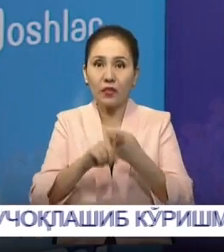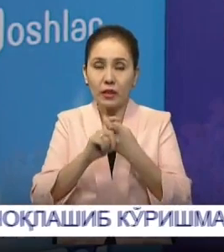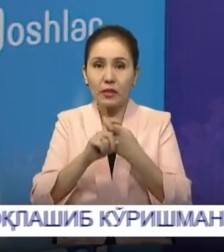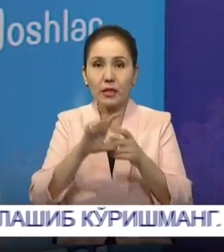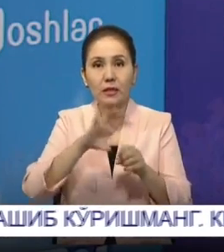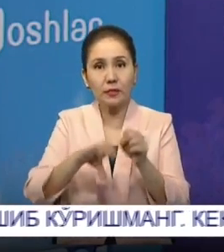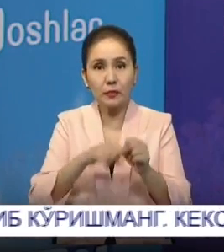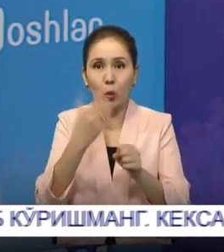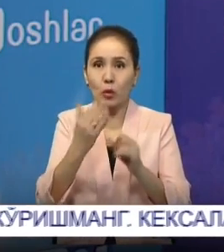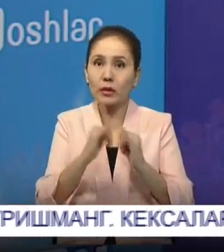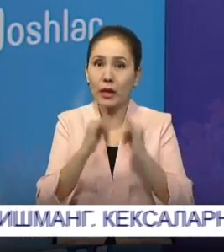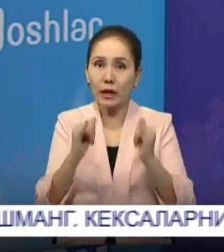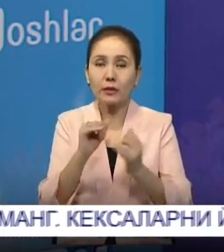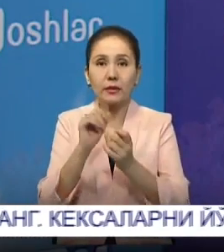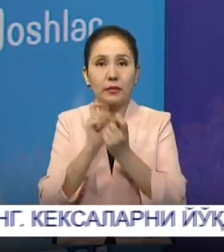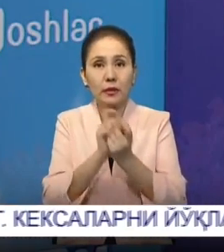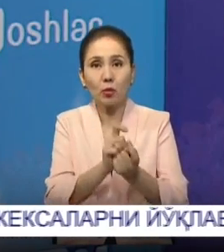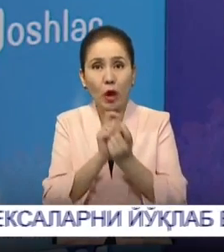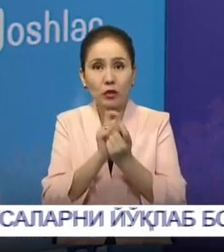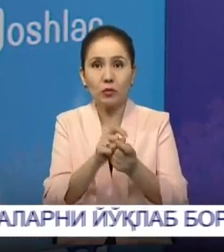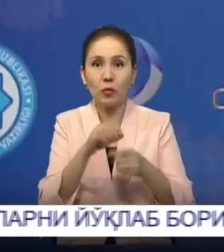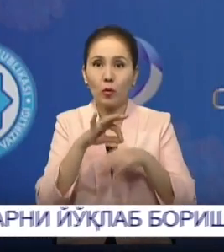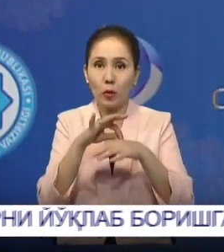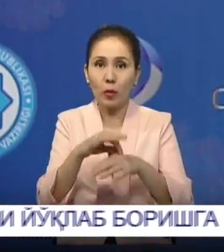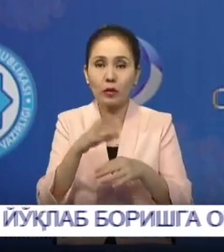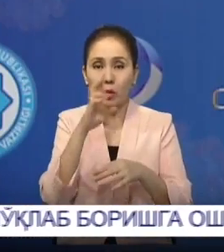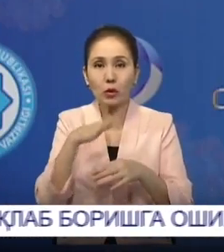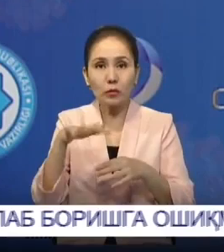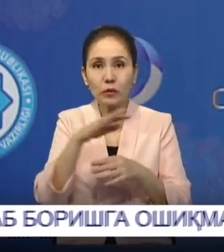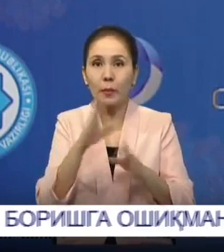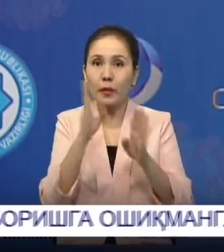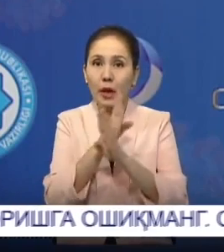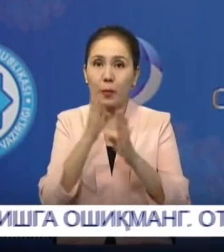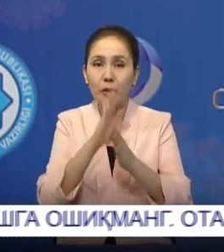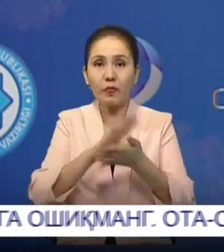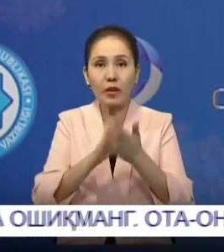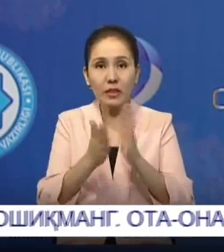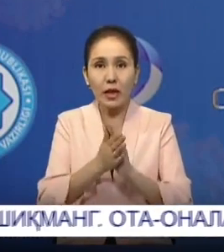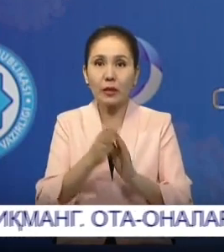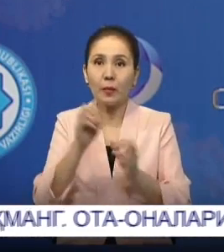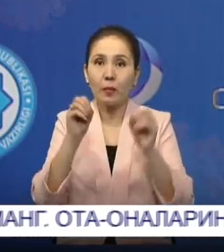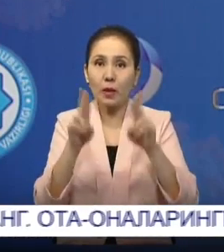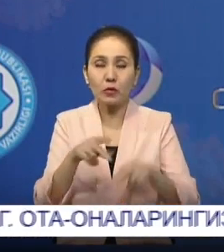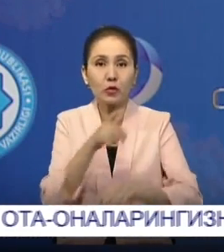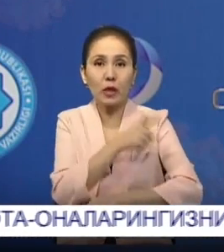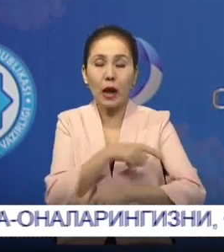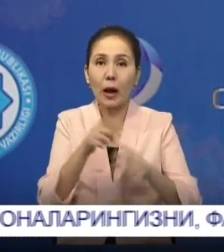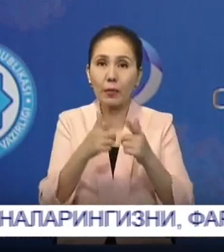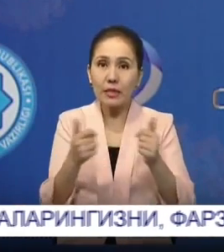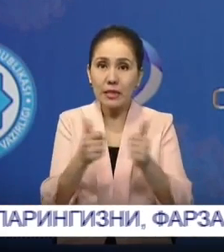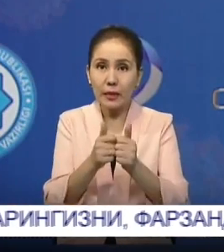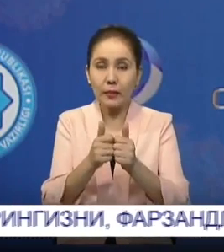Оны тарқап кетшіге қаршы күраш олып барылмақты. Yurtimizdagi epidemiologik vaziyat Respublika maxsus komissiyasi tomonidan